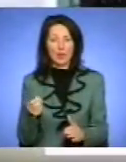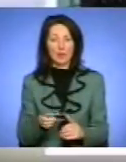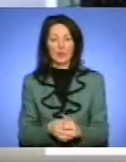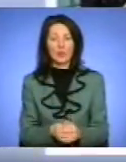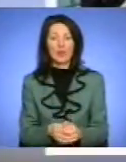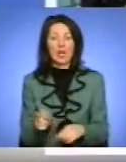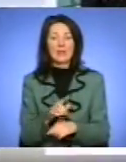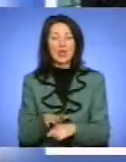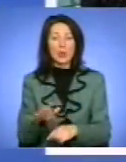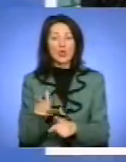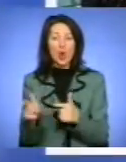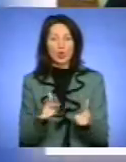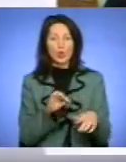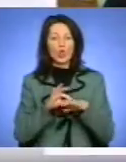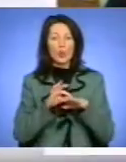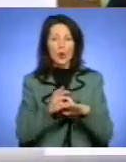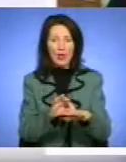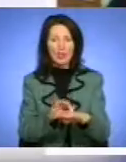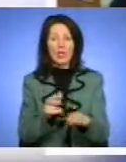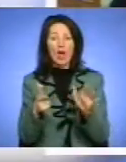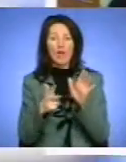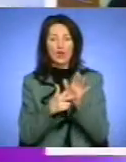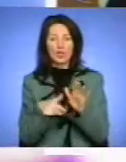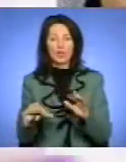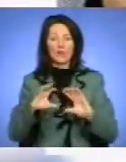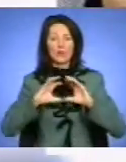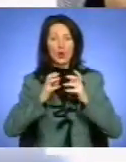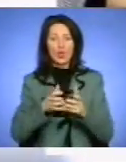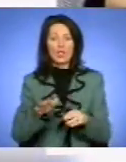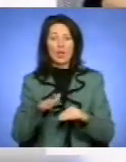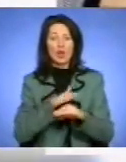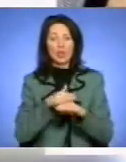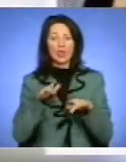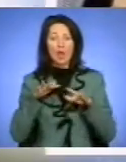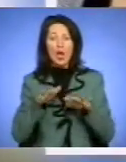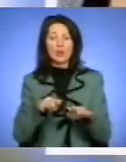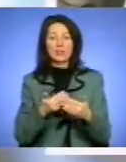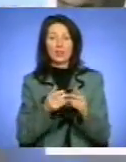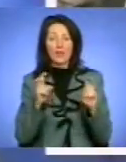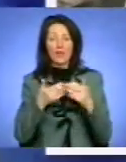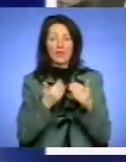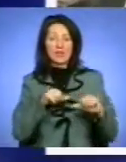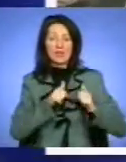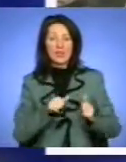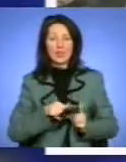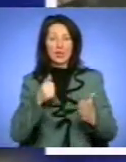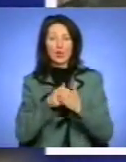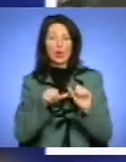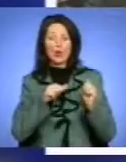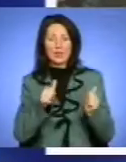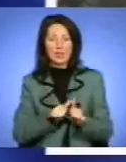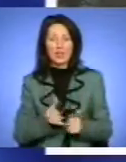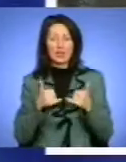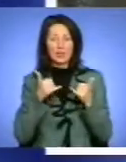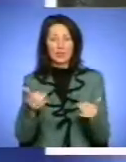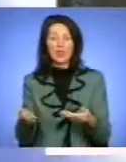На Тернопільщині готуються до проведення 8-ї всеукраїнської благодійної акції «Серце до серця». Вона приурочена збору коштів для дітей з